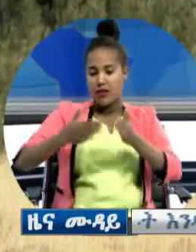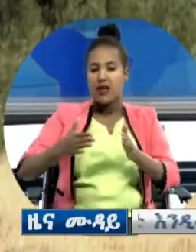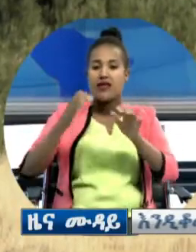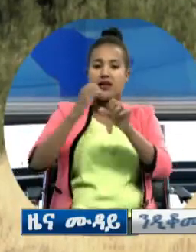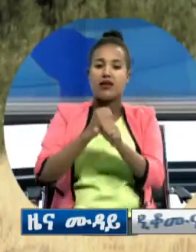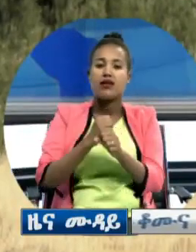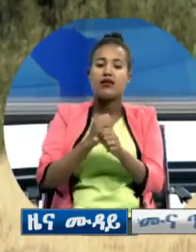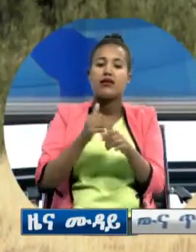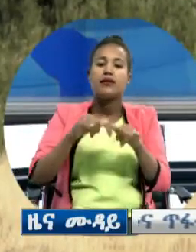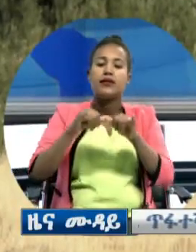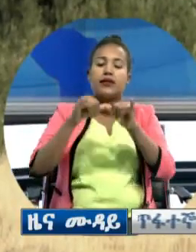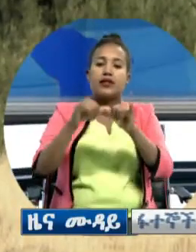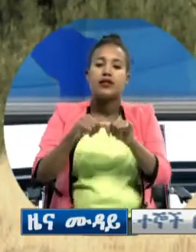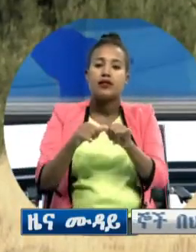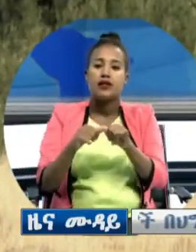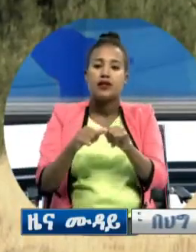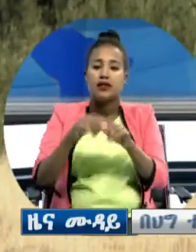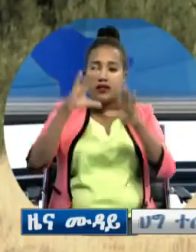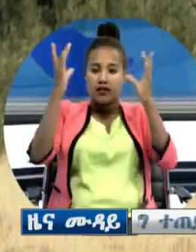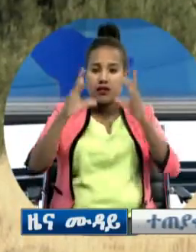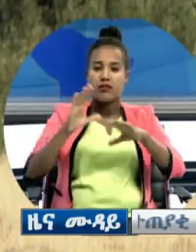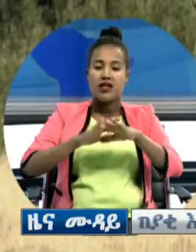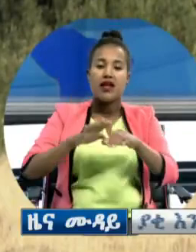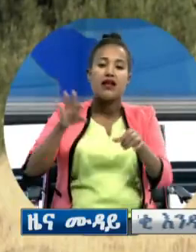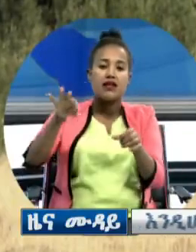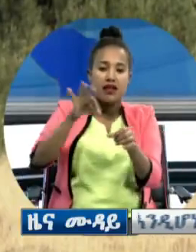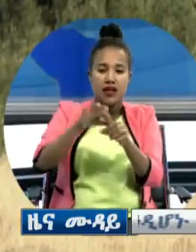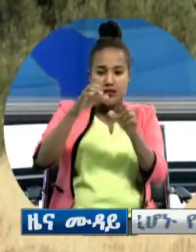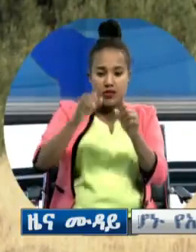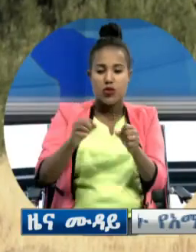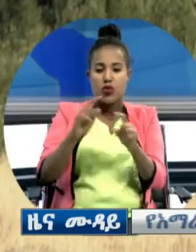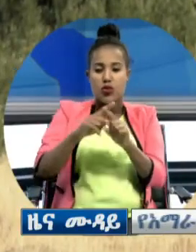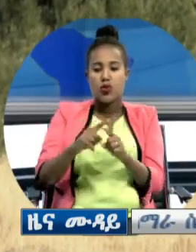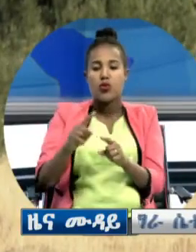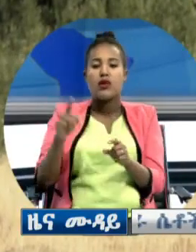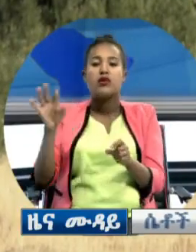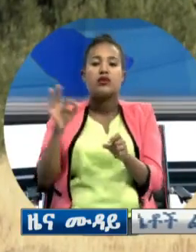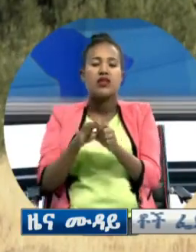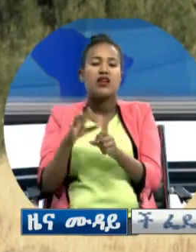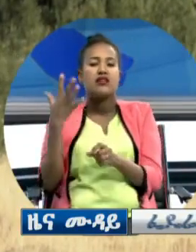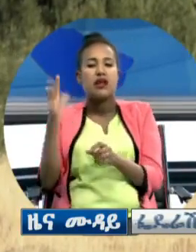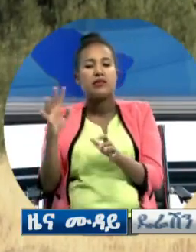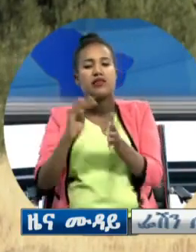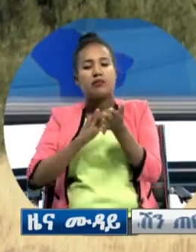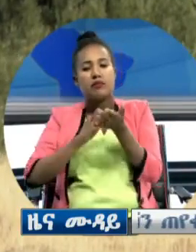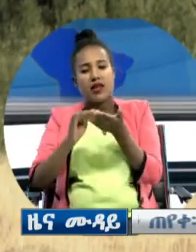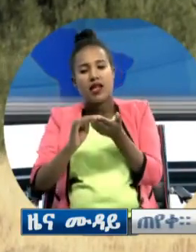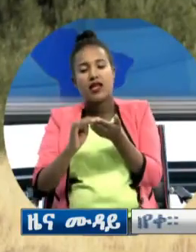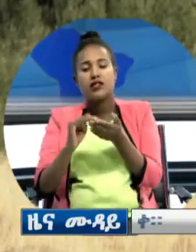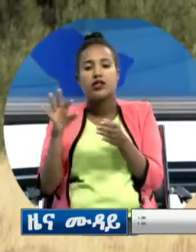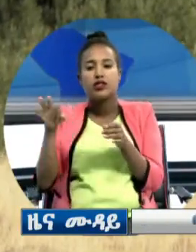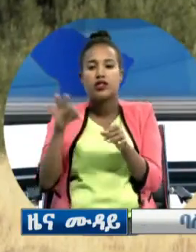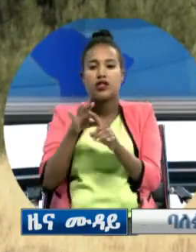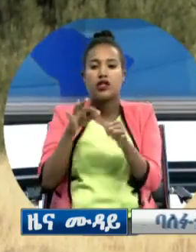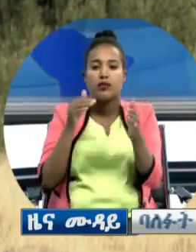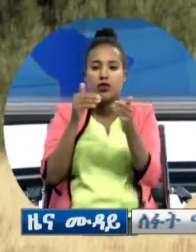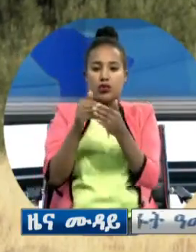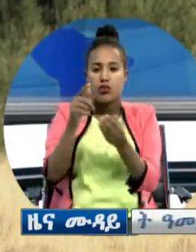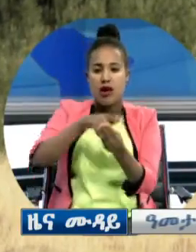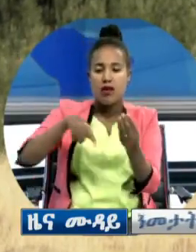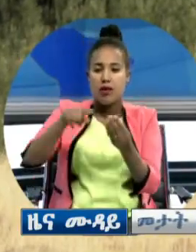አጠናቀን ቀጣይ ክረምት ላይ ሊተከሉ የሚችሉ የተለያዩ እጽዋቶች ከ15 ሚሊየን ችግኝ የሚደርሱ